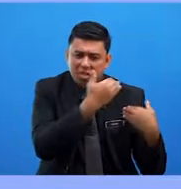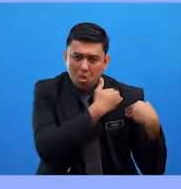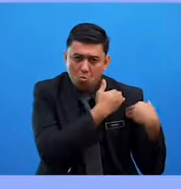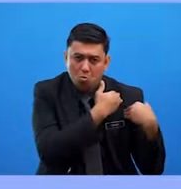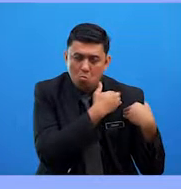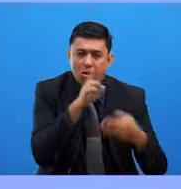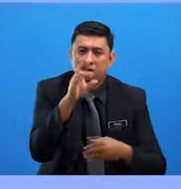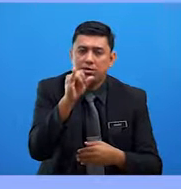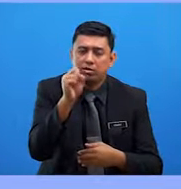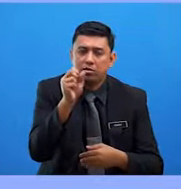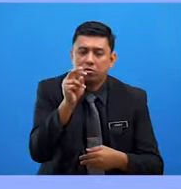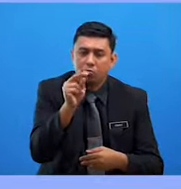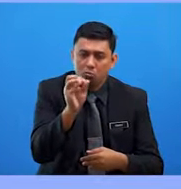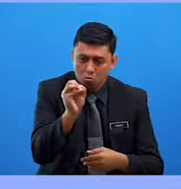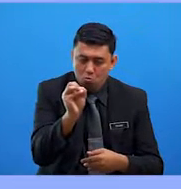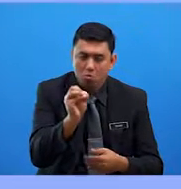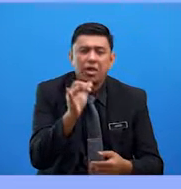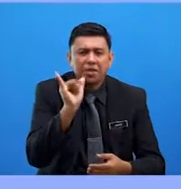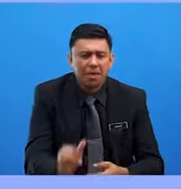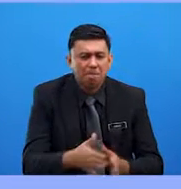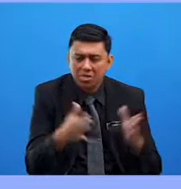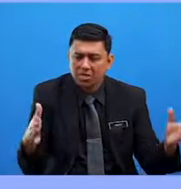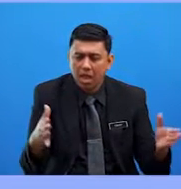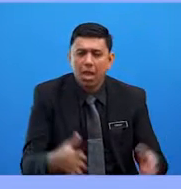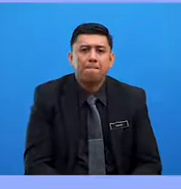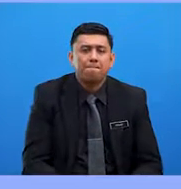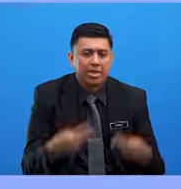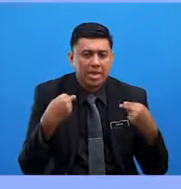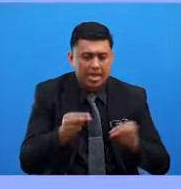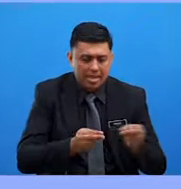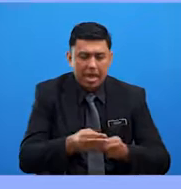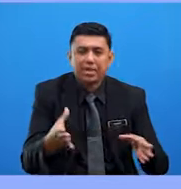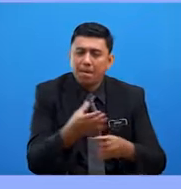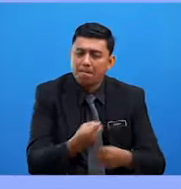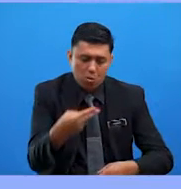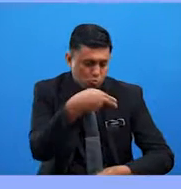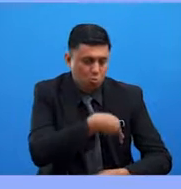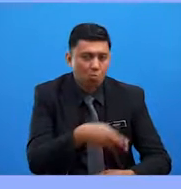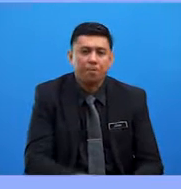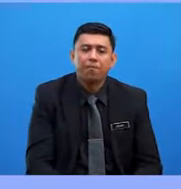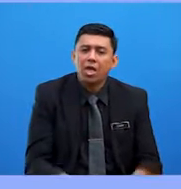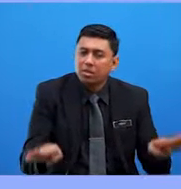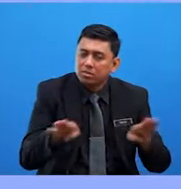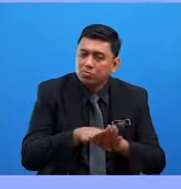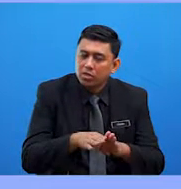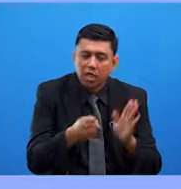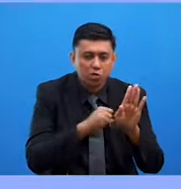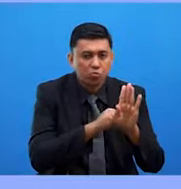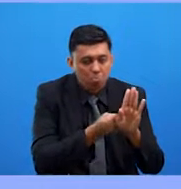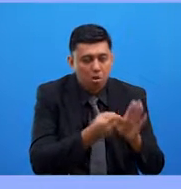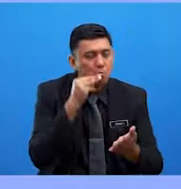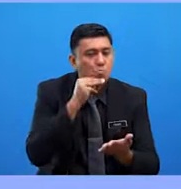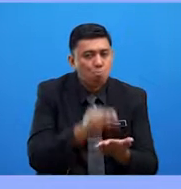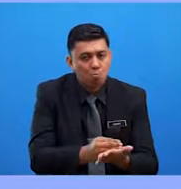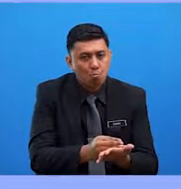besar, membolehkan perniagaan mendapat keuntungan. Kedua, sebagai sumber modal